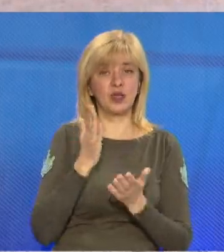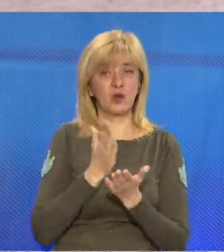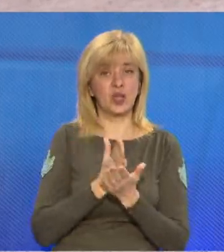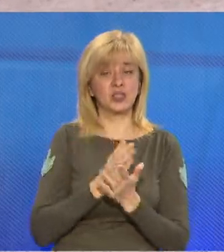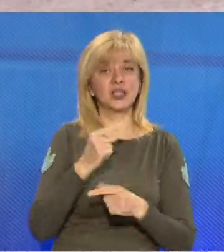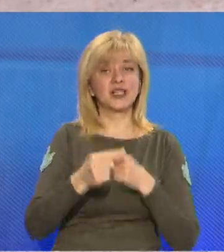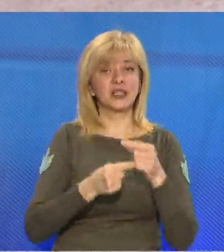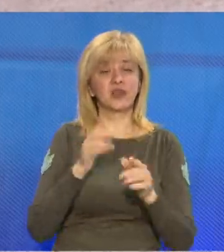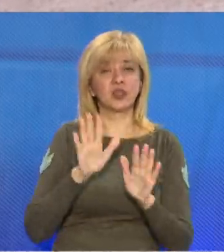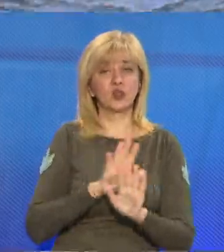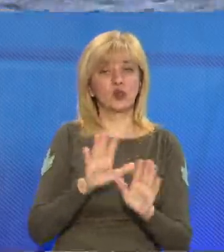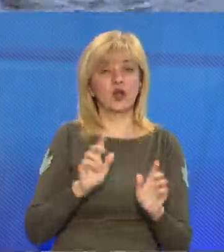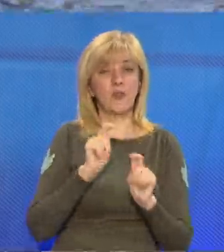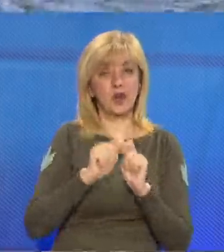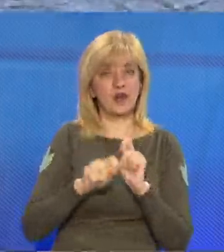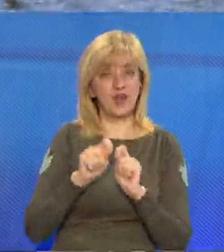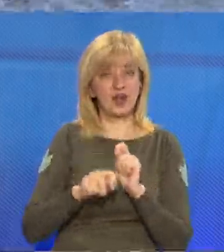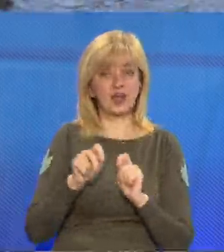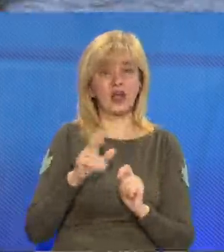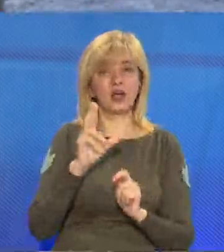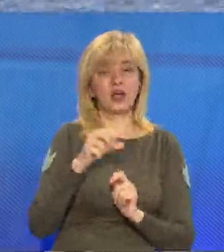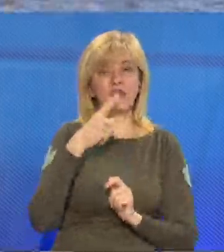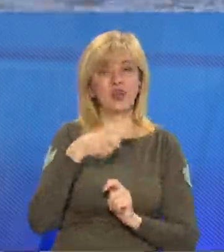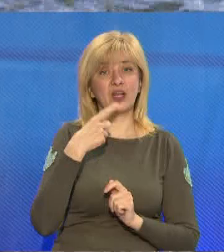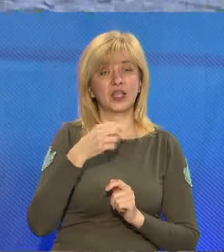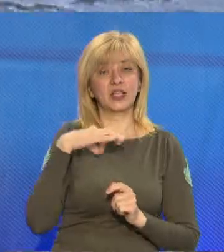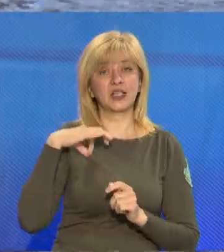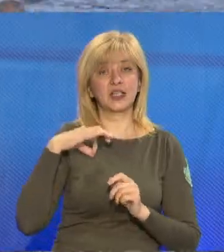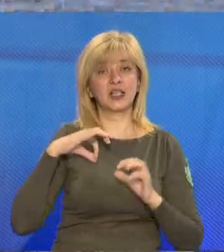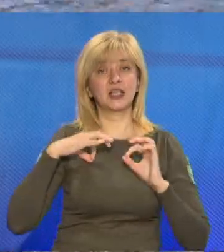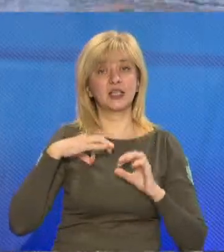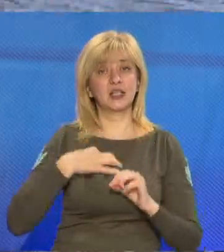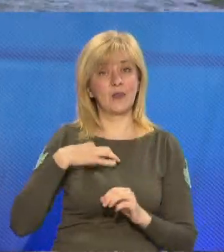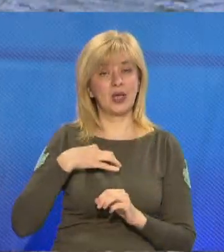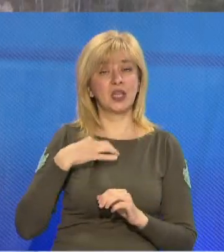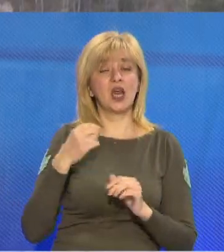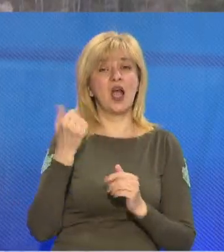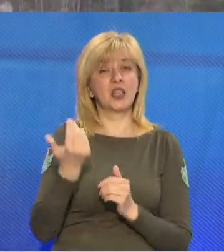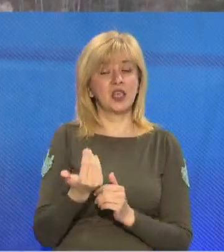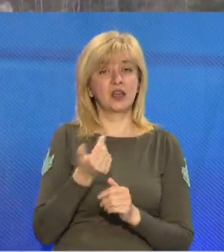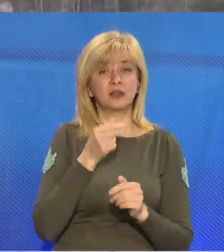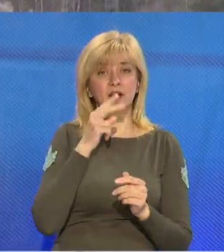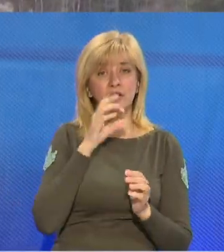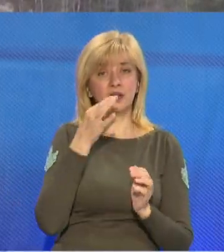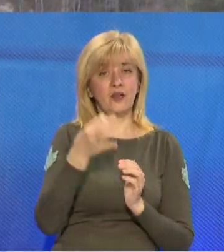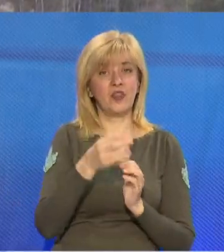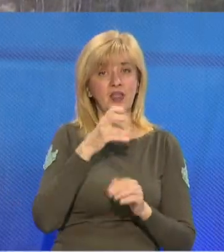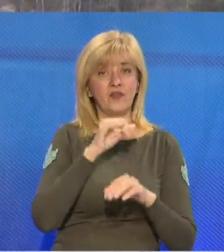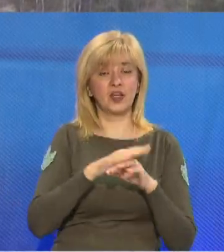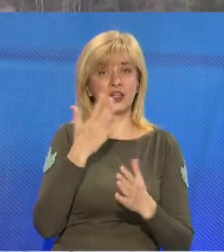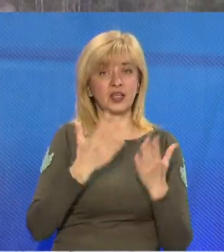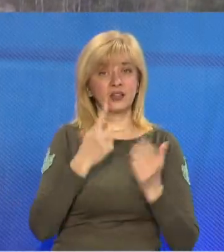следствием не только рейдовых проверок. Как свежат инспекторы, яны оперативно реагуют на факты, про которые сигнализуют необыяковые